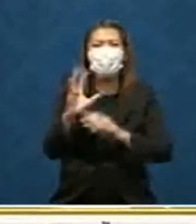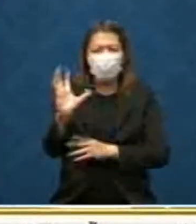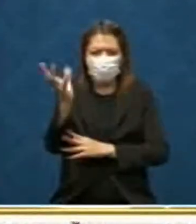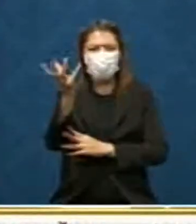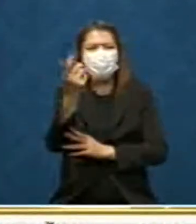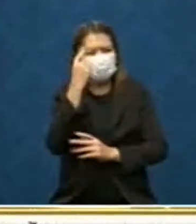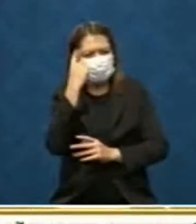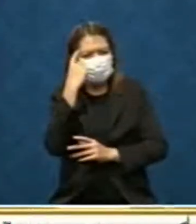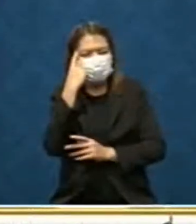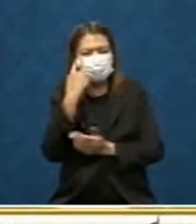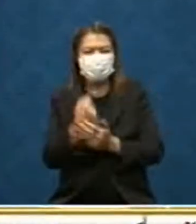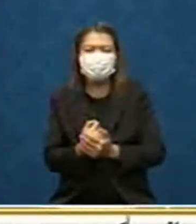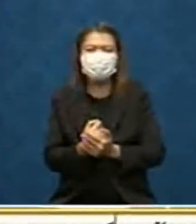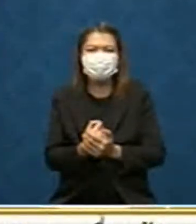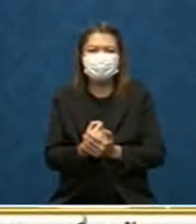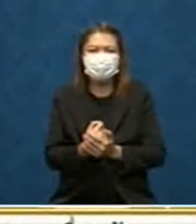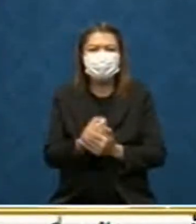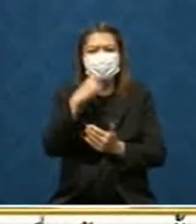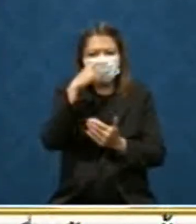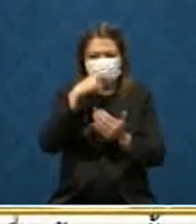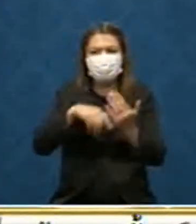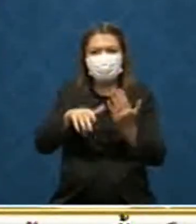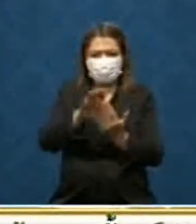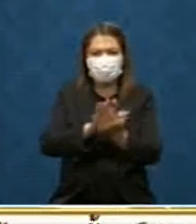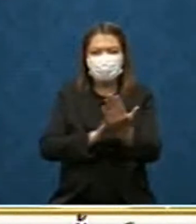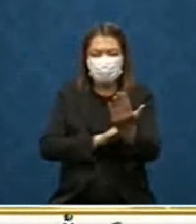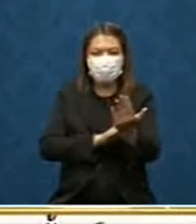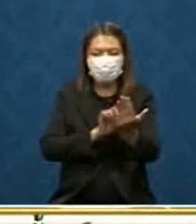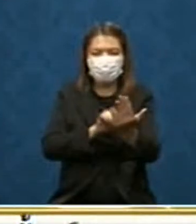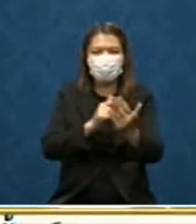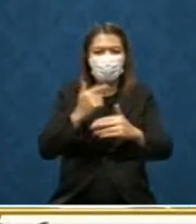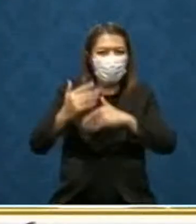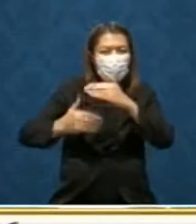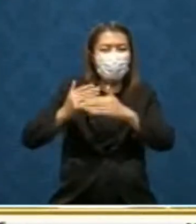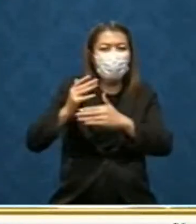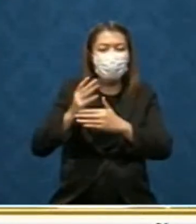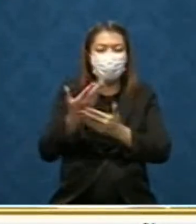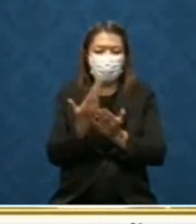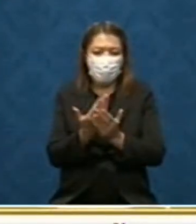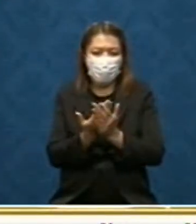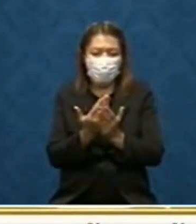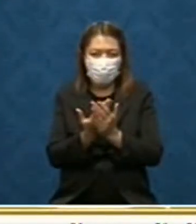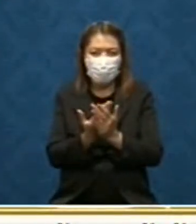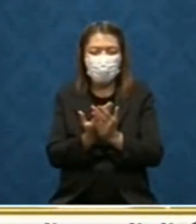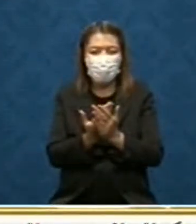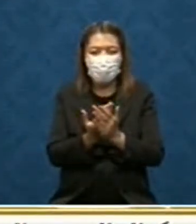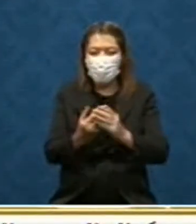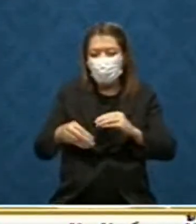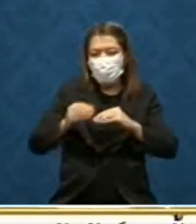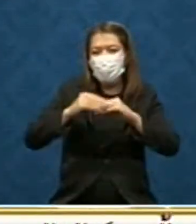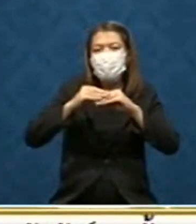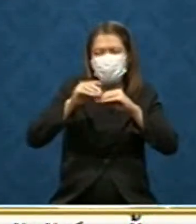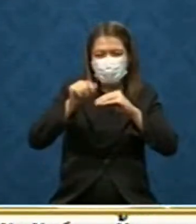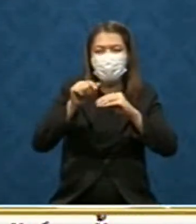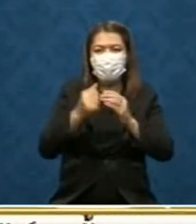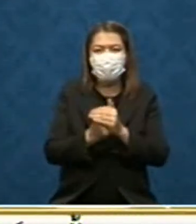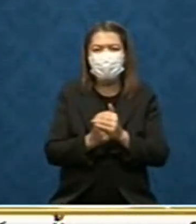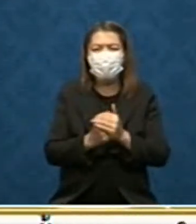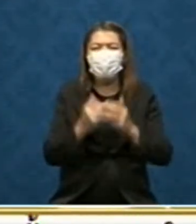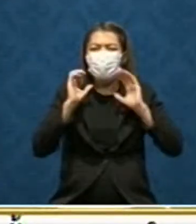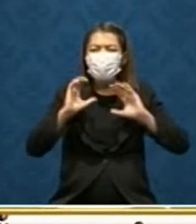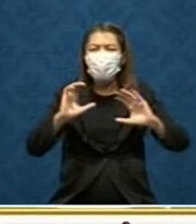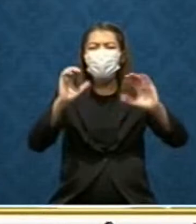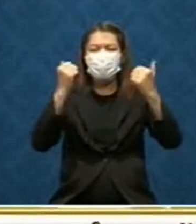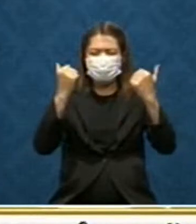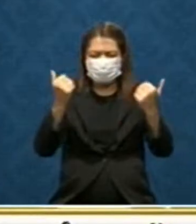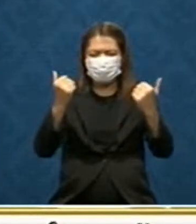็มองครัโยองคประกอบแล้นี่ ประเทศไทยมั่าจะเป็ประเทศที่เก้าไปสู่รายได้สูงแล้รัฐบาลชุนี้เข้า